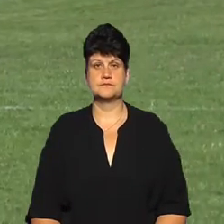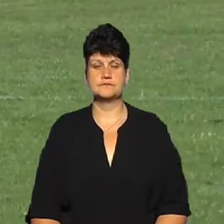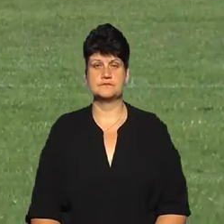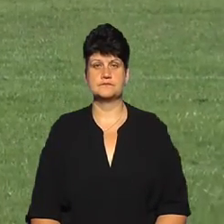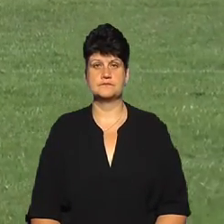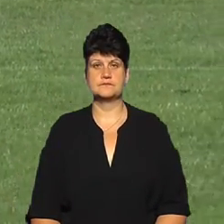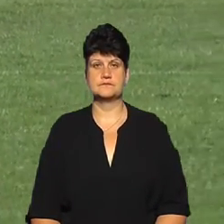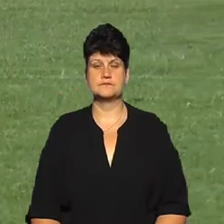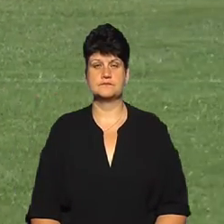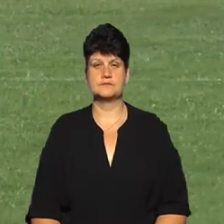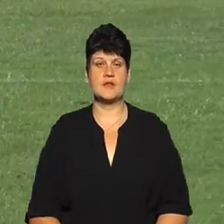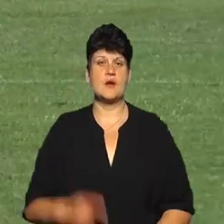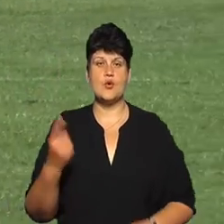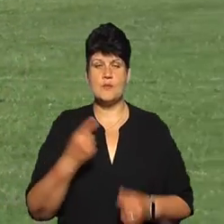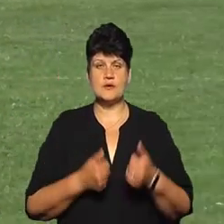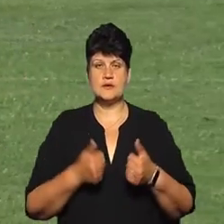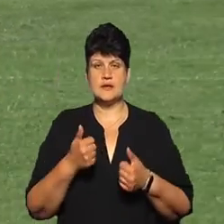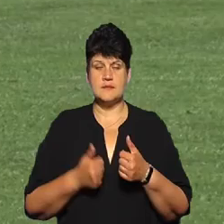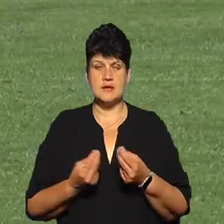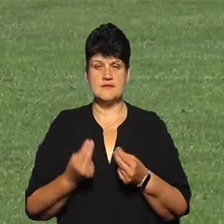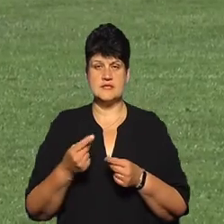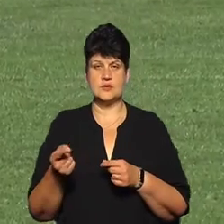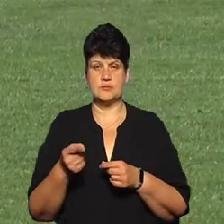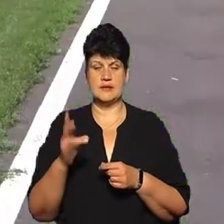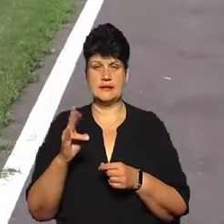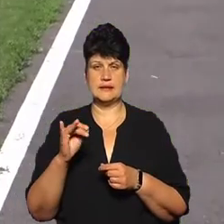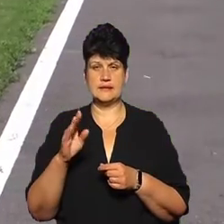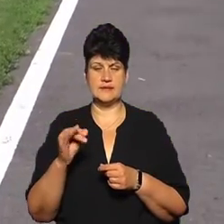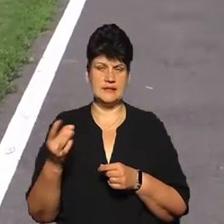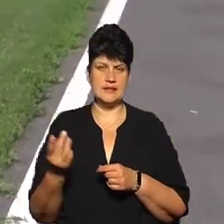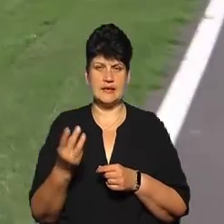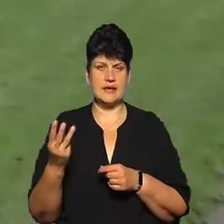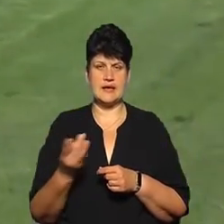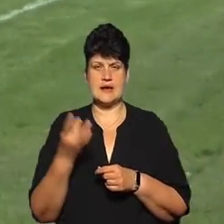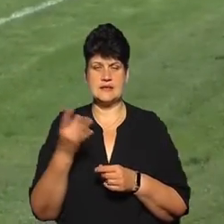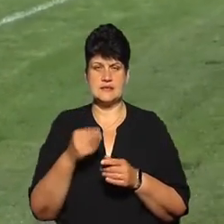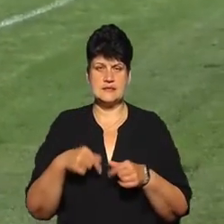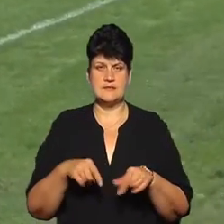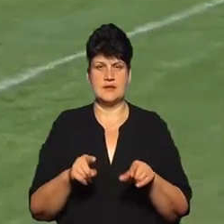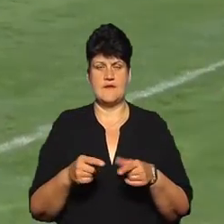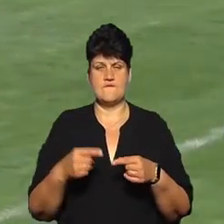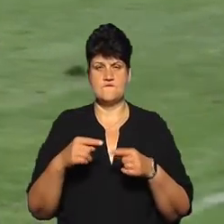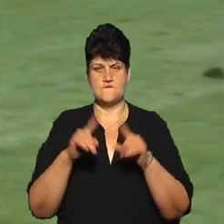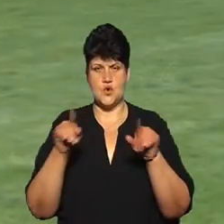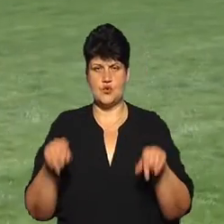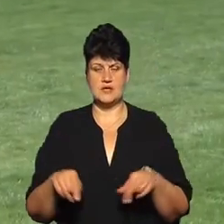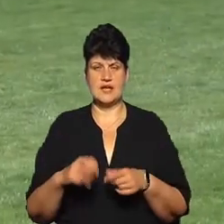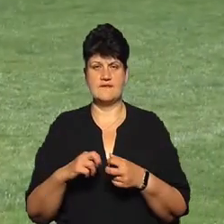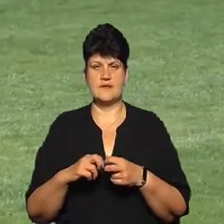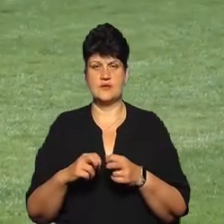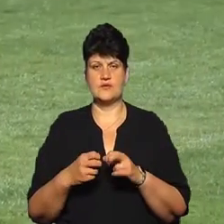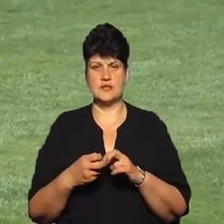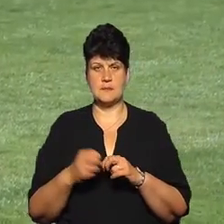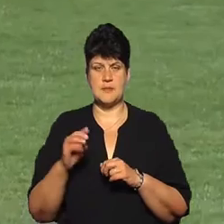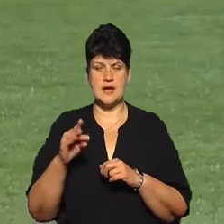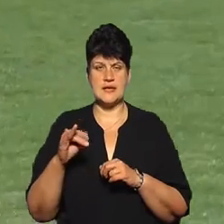Тернопіль. У першому таймі гравці тернопільської Ниви тричі забивали у ворота Івано-Франківського Престижу. Після перерви забили стільки ж.